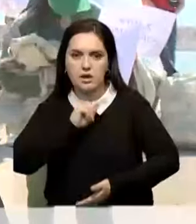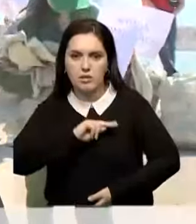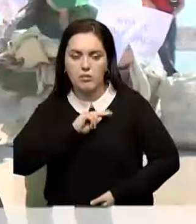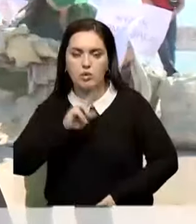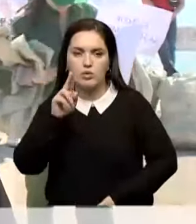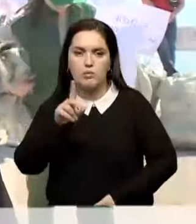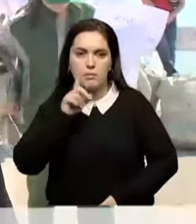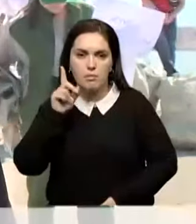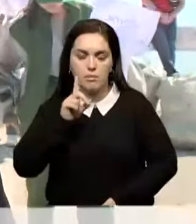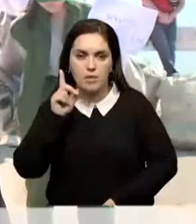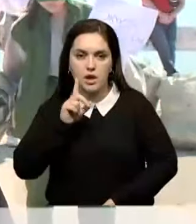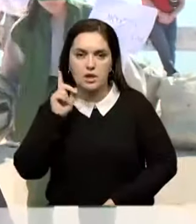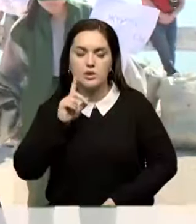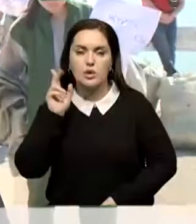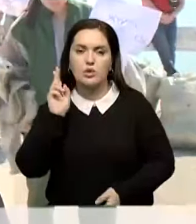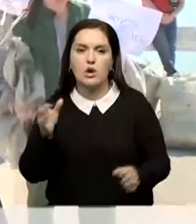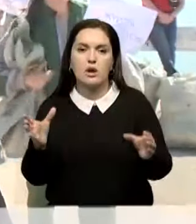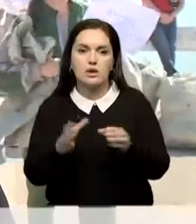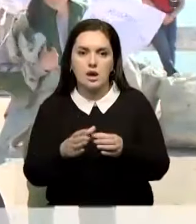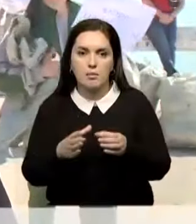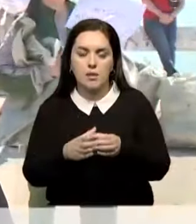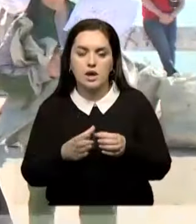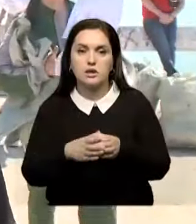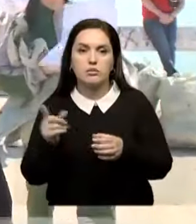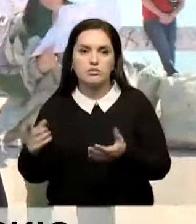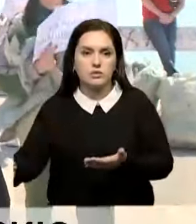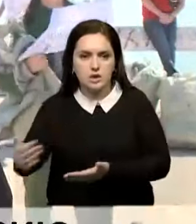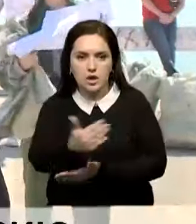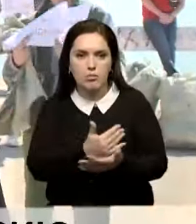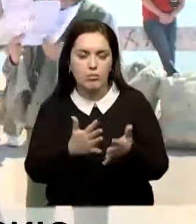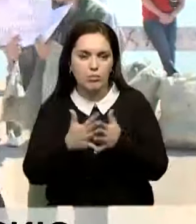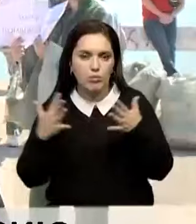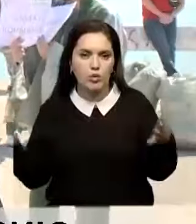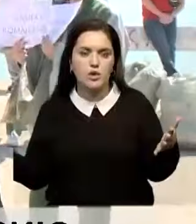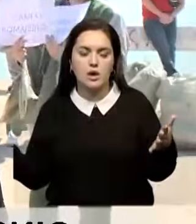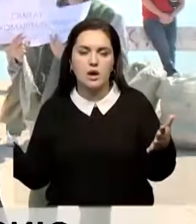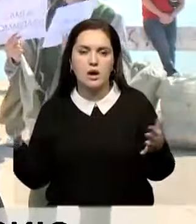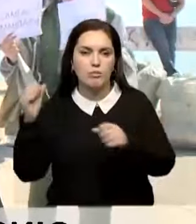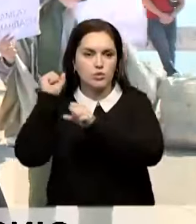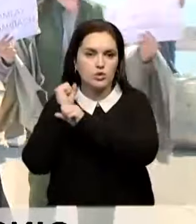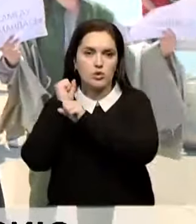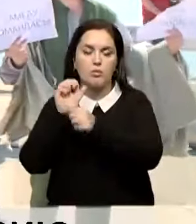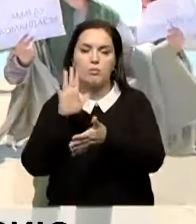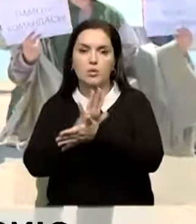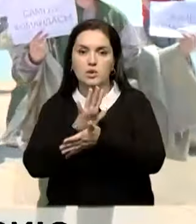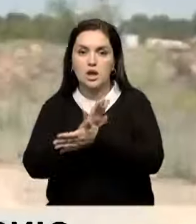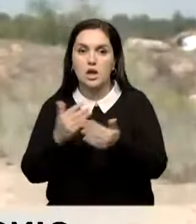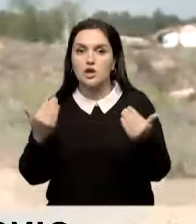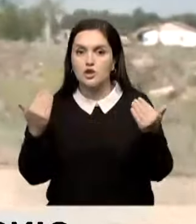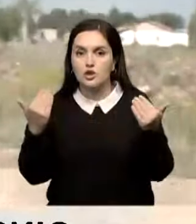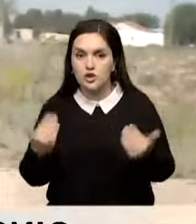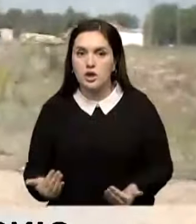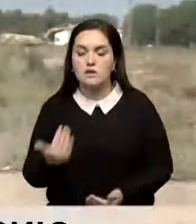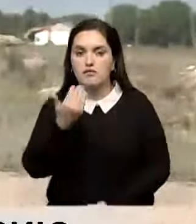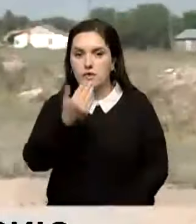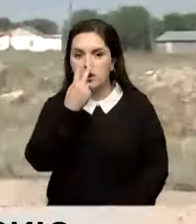особо активных молодежи, которые, команду имеется в виду, которая собрала более много мешков мусора. Вот сейчас, как вы